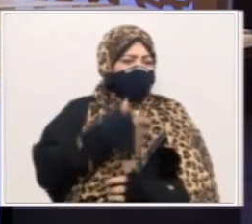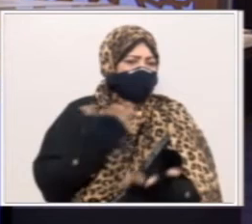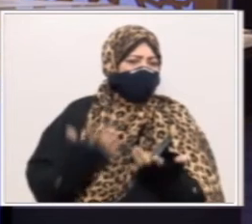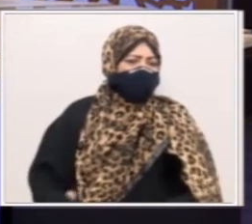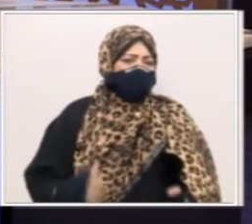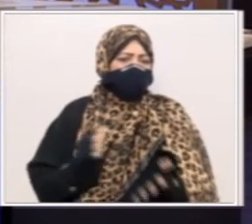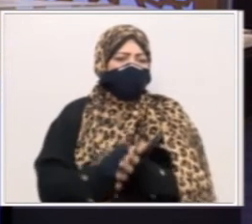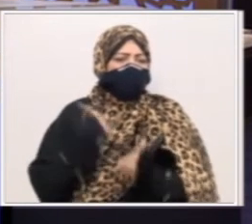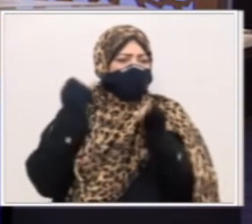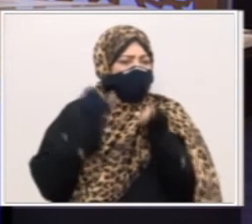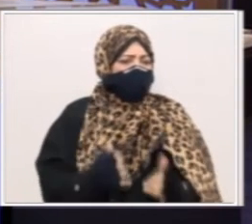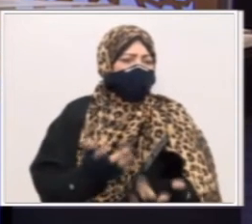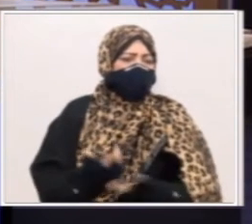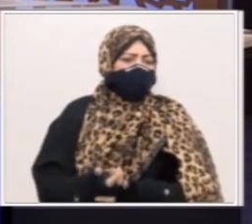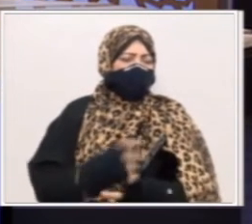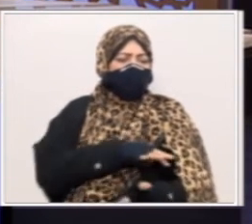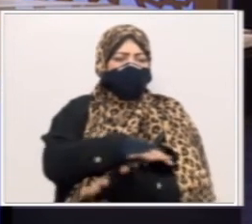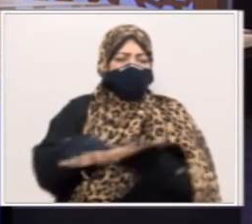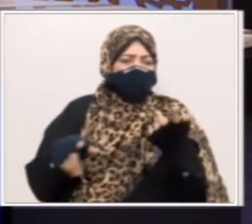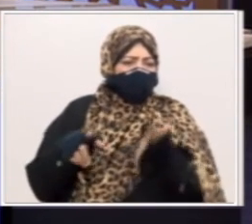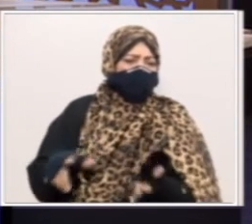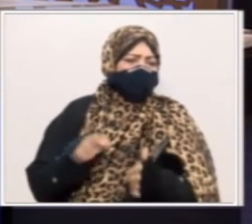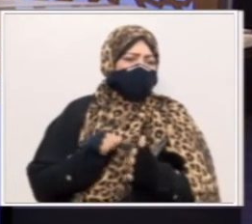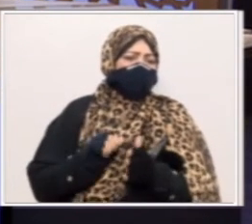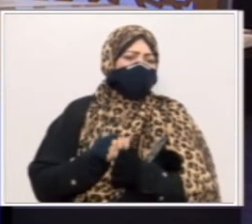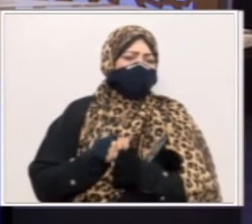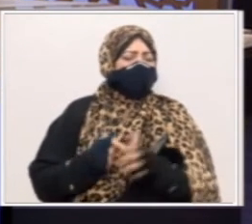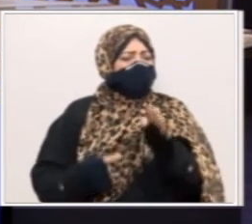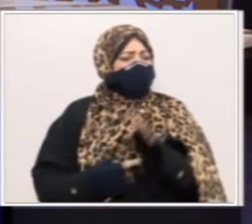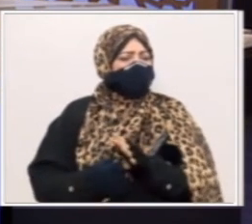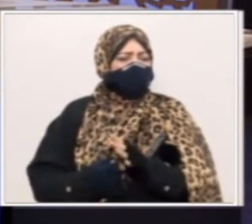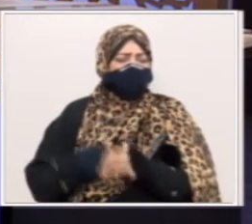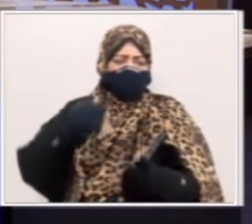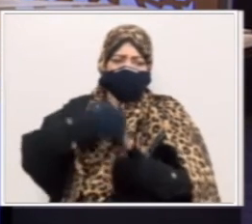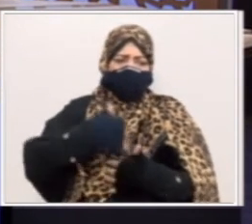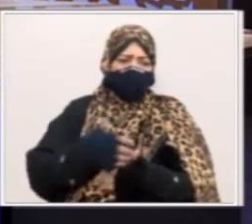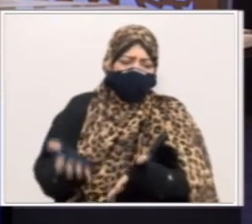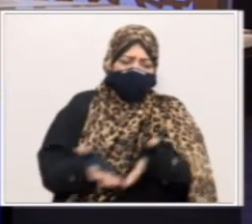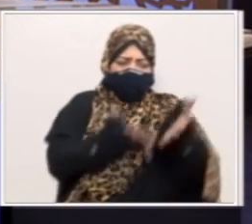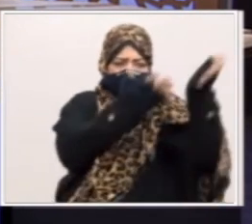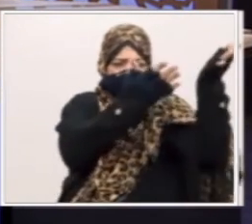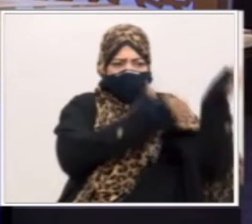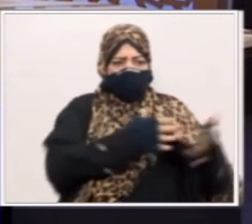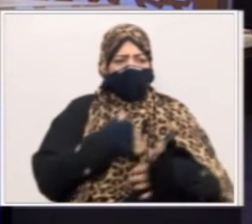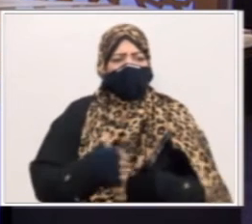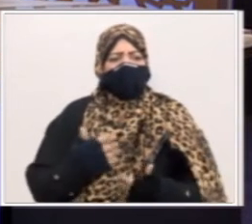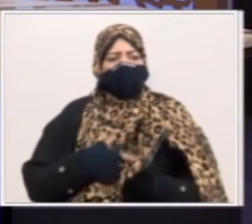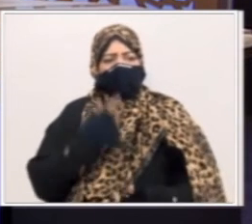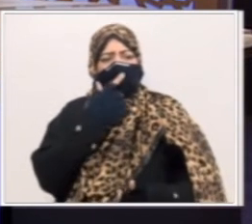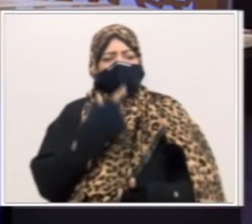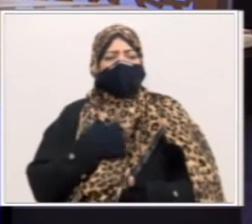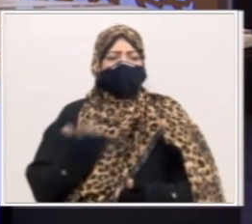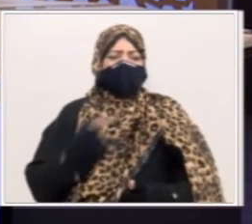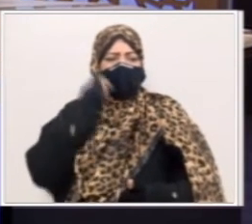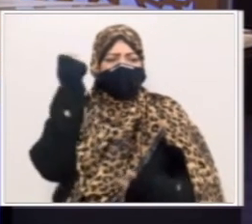ترفع امرها حتى للقاضي للمطالبه لرفع الضرر عنها وللمطالبه بالنفقه وللطالب. يا شيخ انا قليل